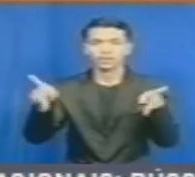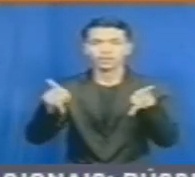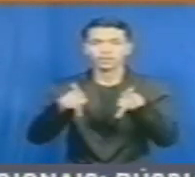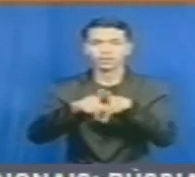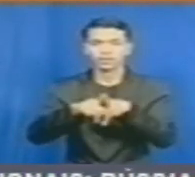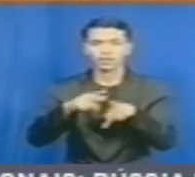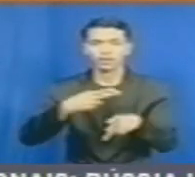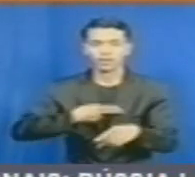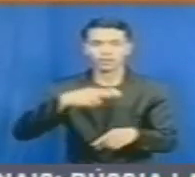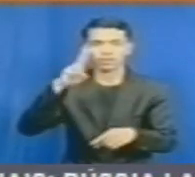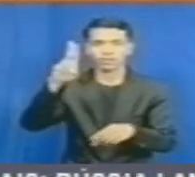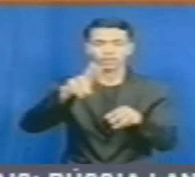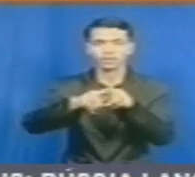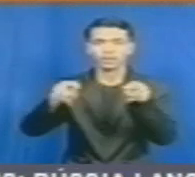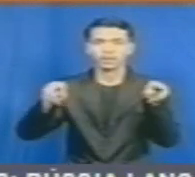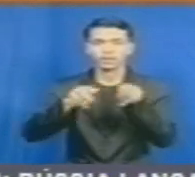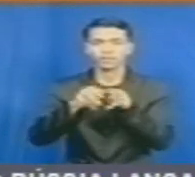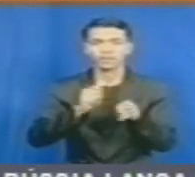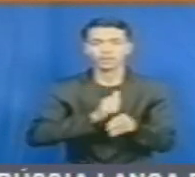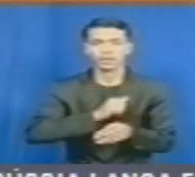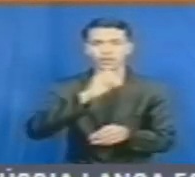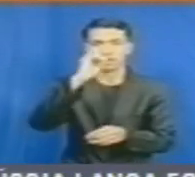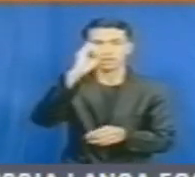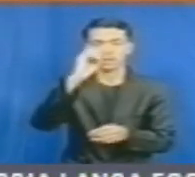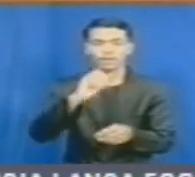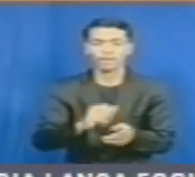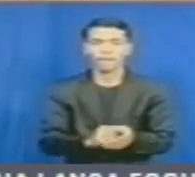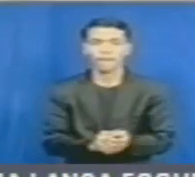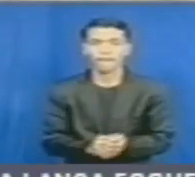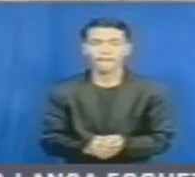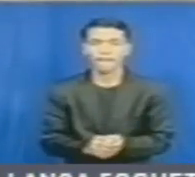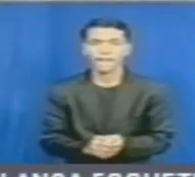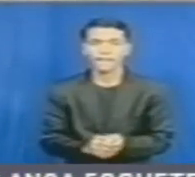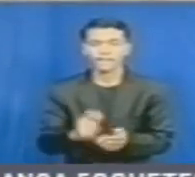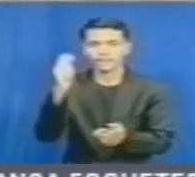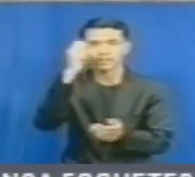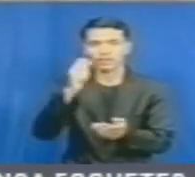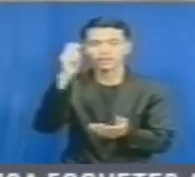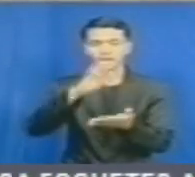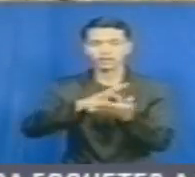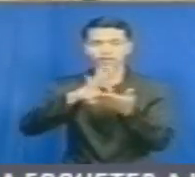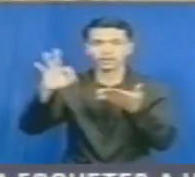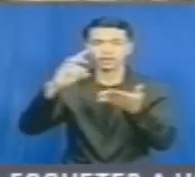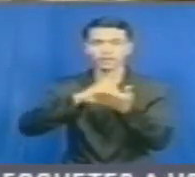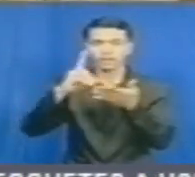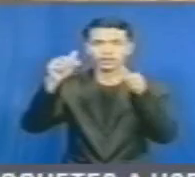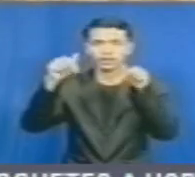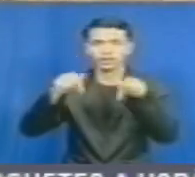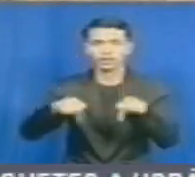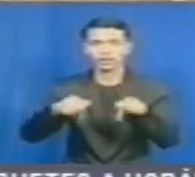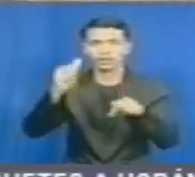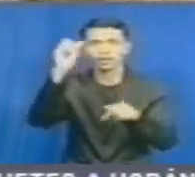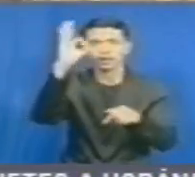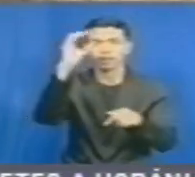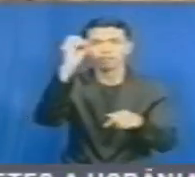Posto administrativo Hatu Udu, município Ainaro. Baer tetele terça-feira semana ne residente no Nuvoku Afonso